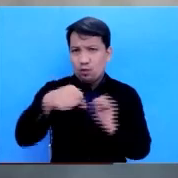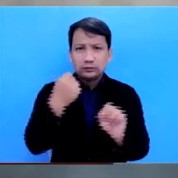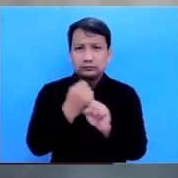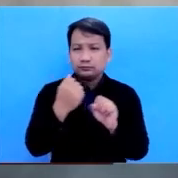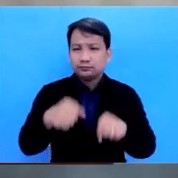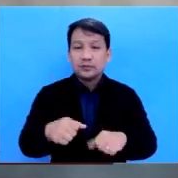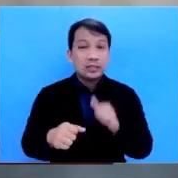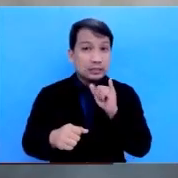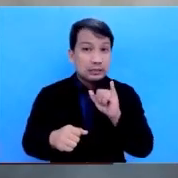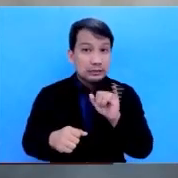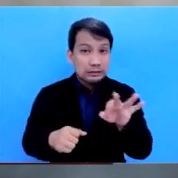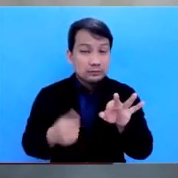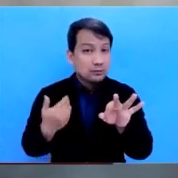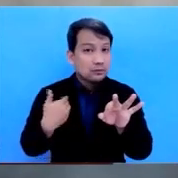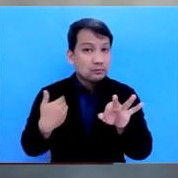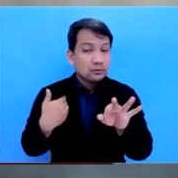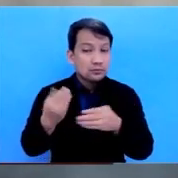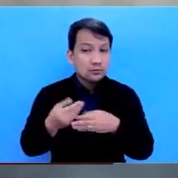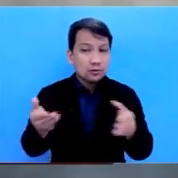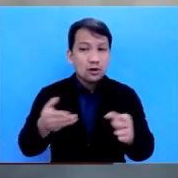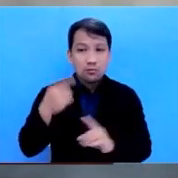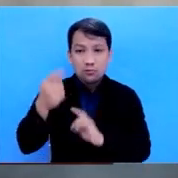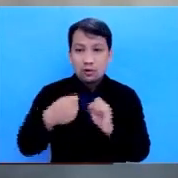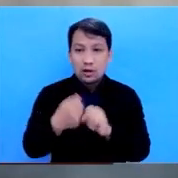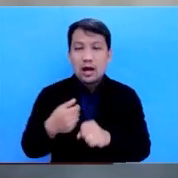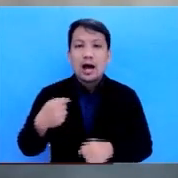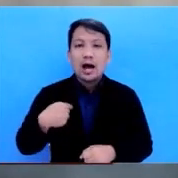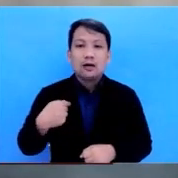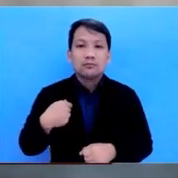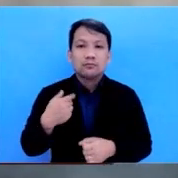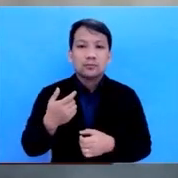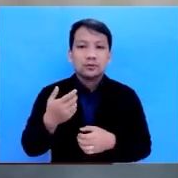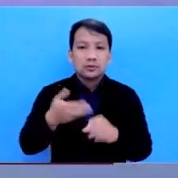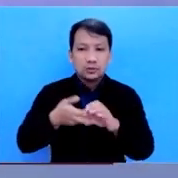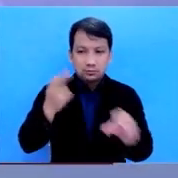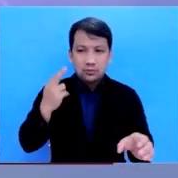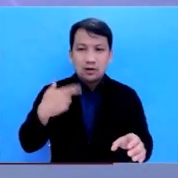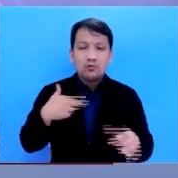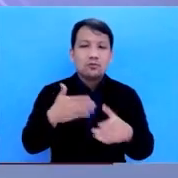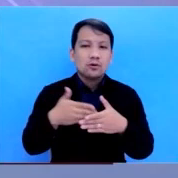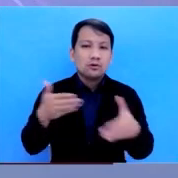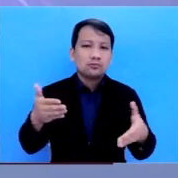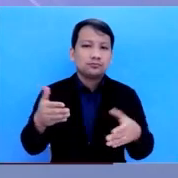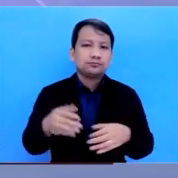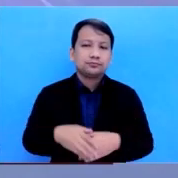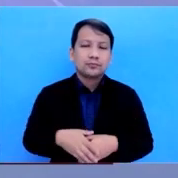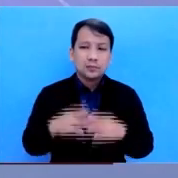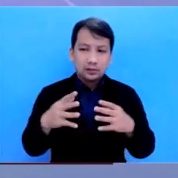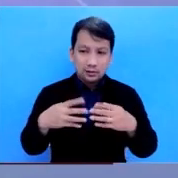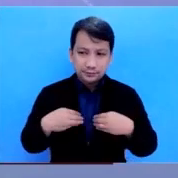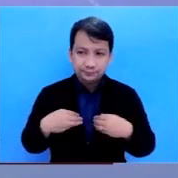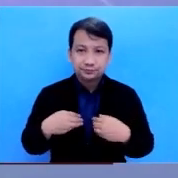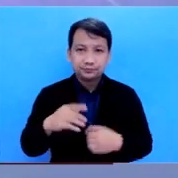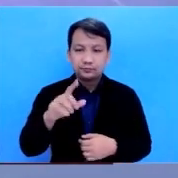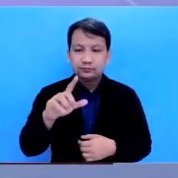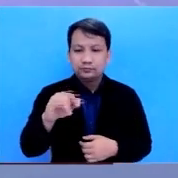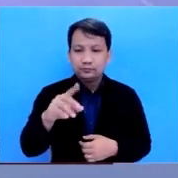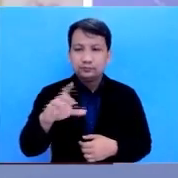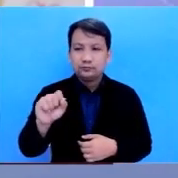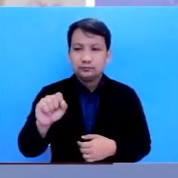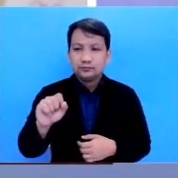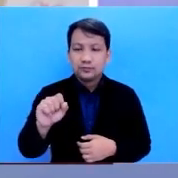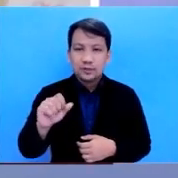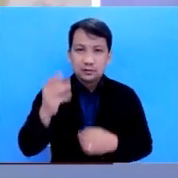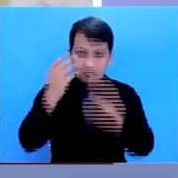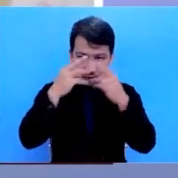ako nakadeliver, ako na mismo, Ma'am Rocky, ang bababa sa pwesto. Tinanggap din ni Liloan Mayor Cristina Garcia Frasco